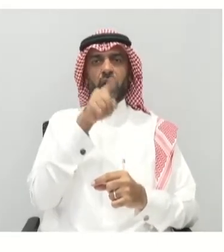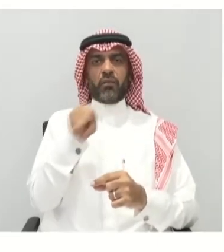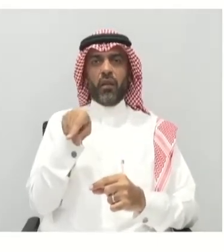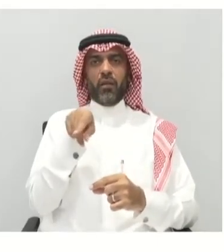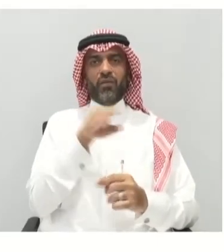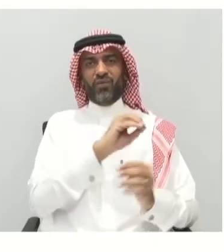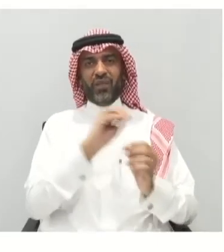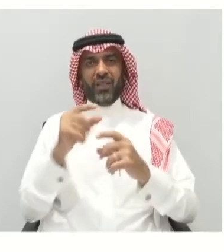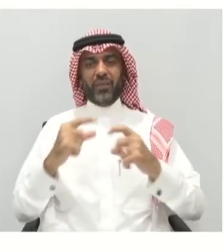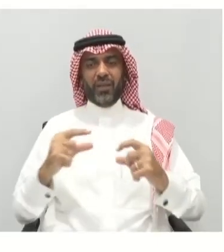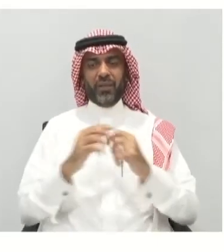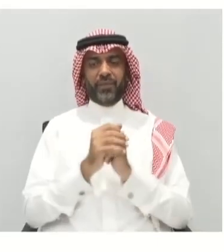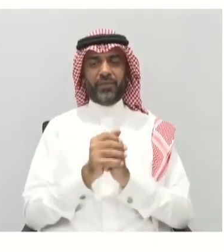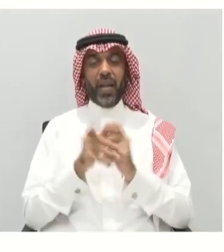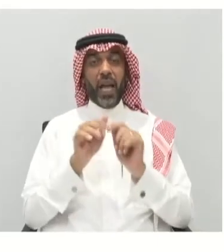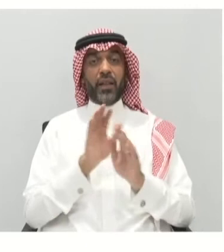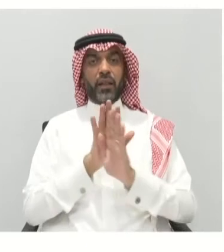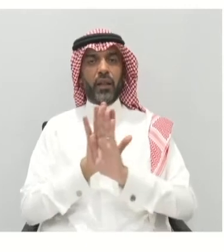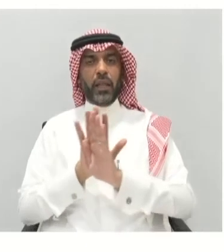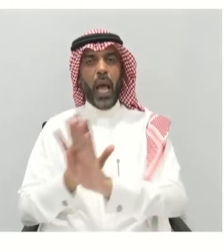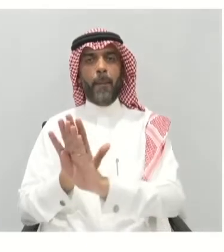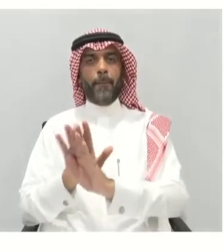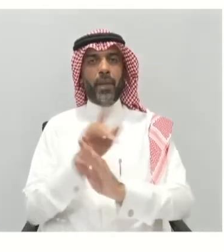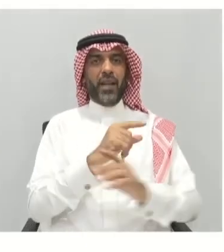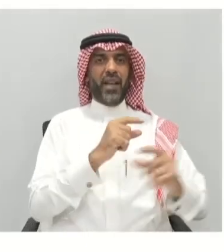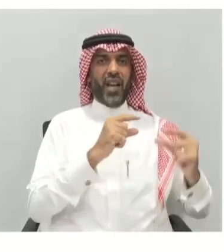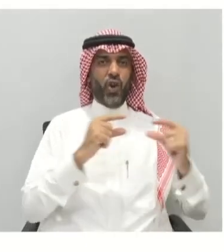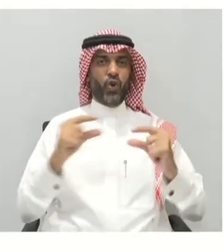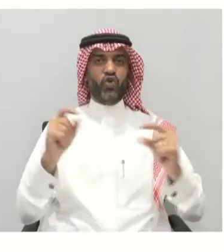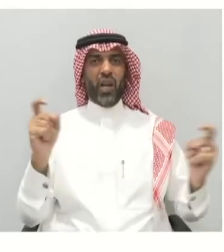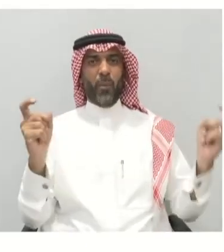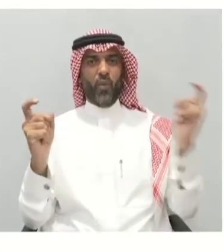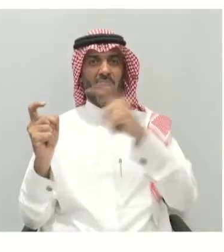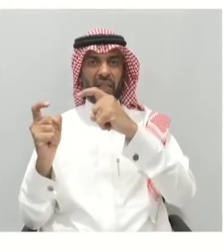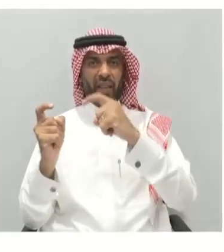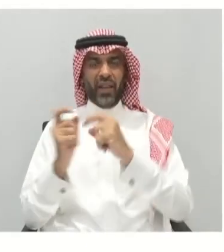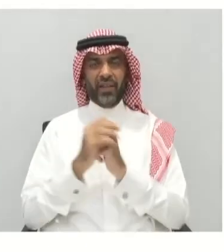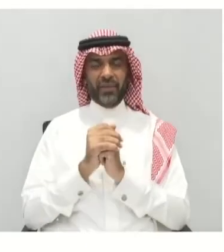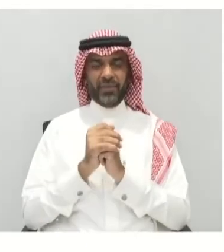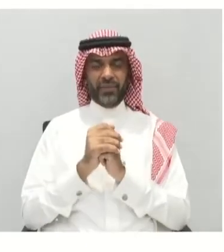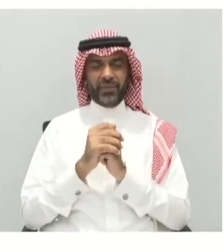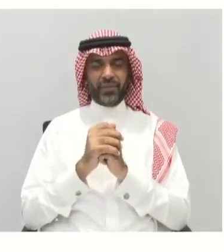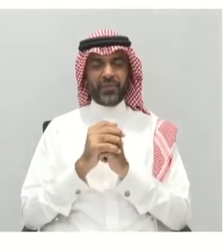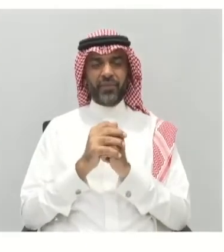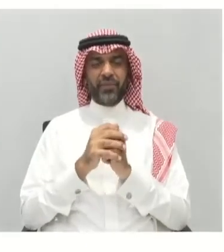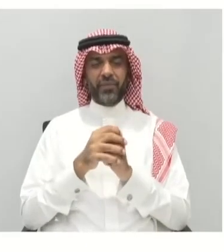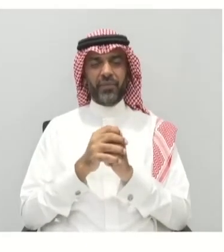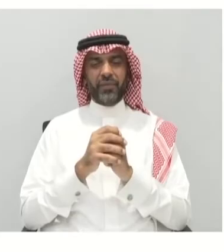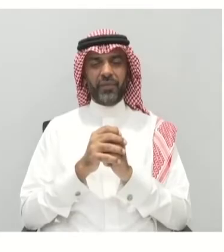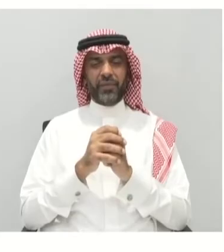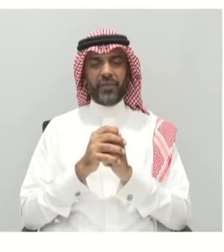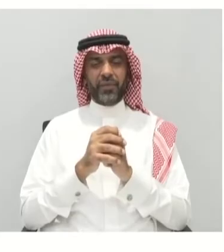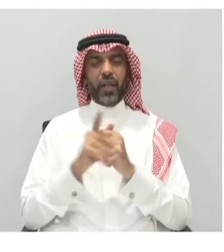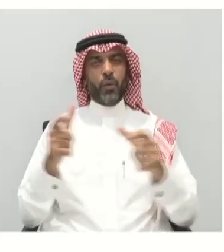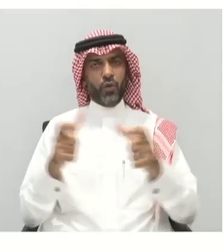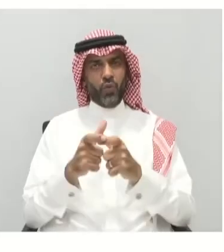هناك ايضا دعم للحجه المضاده اذا الحجه المضاده لها ايضا دعم ما هو الدعم هي